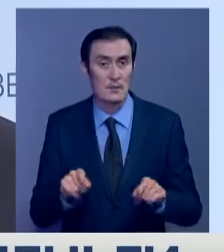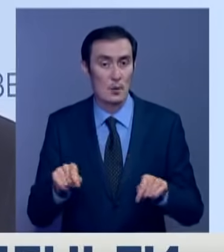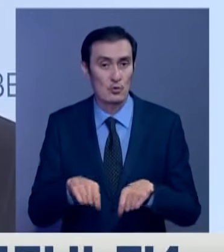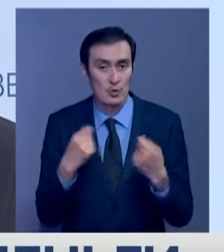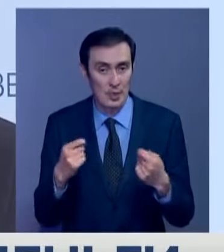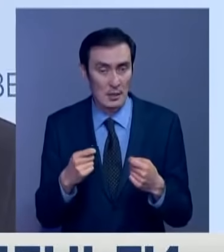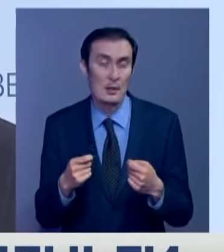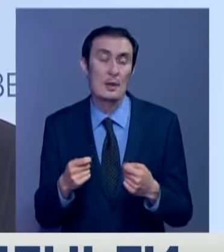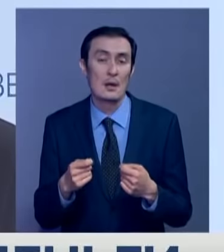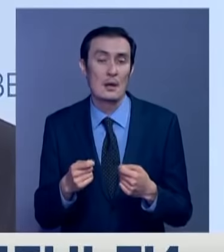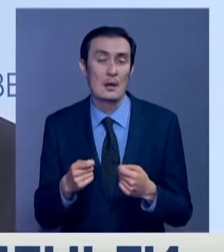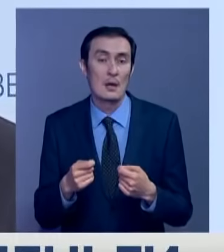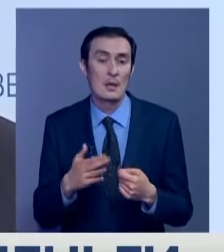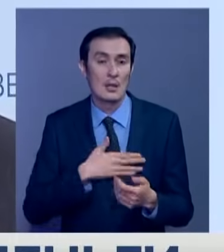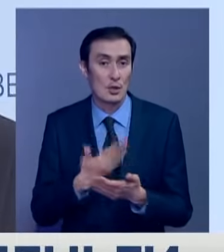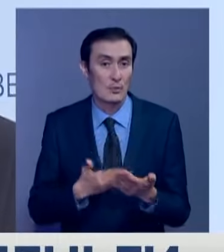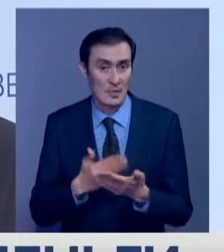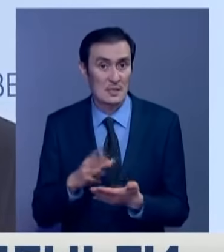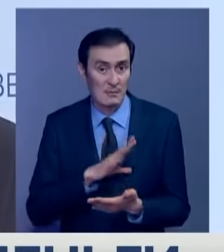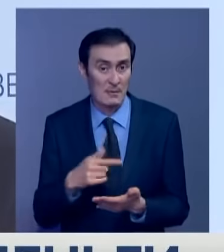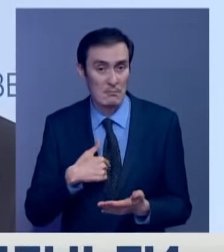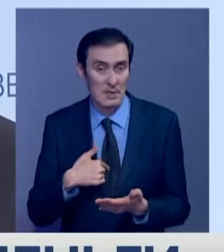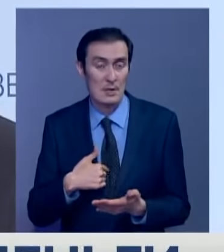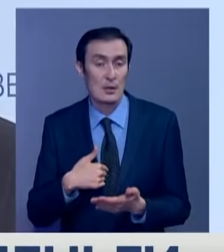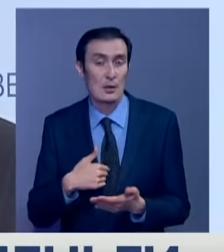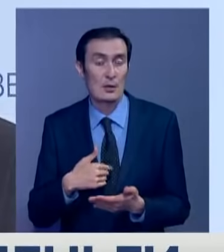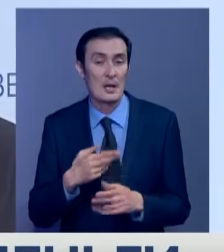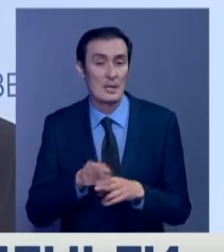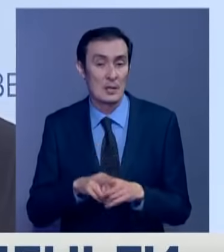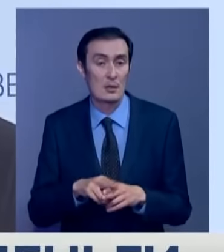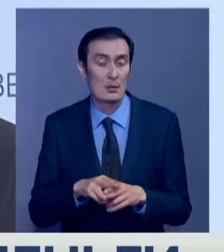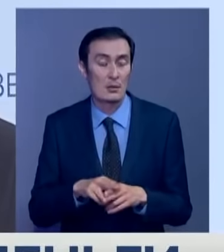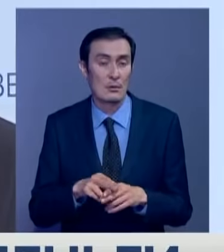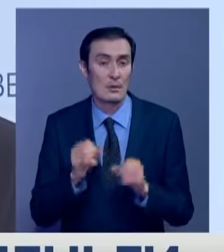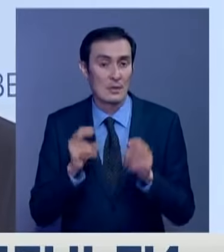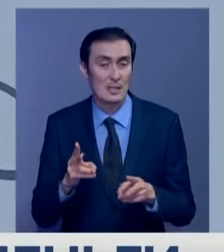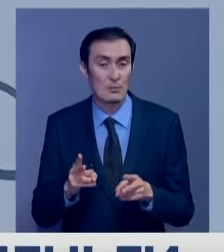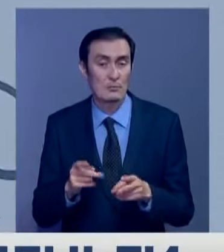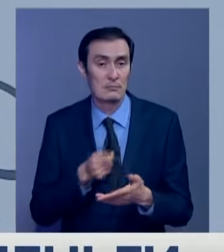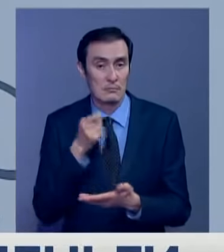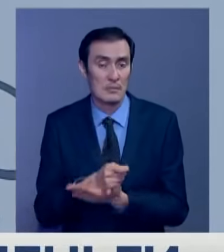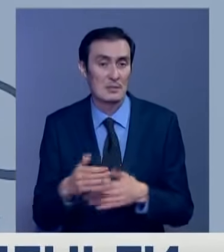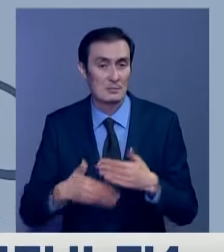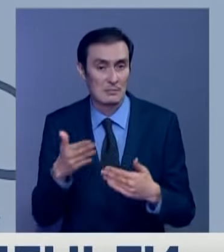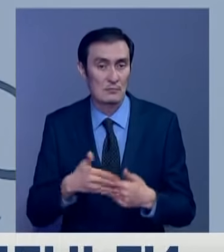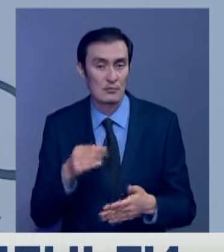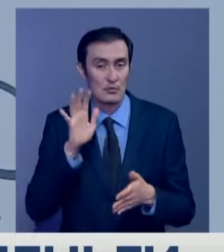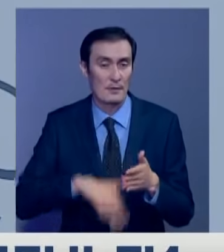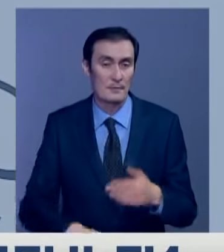орган не соблюдает наши рекомендации, не устраняет коррупционные риски, будет внесено представление дисциплинарного